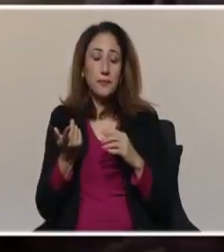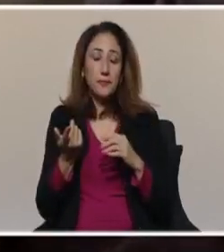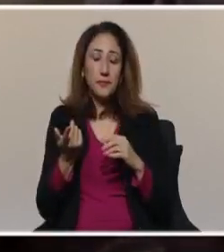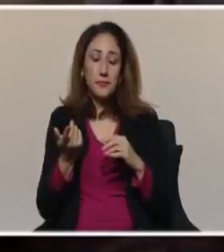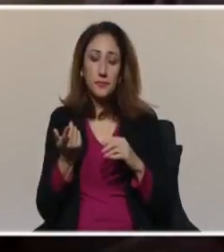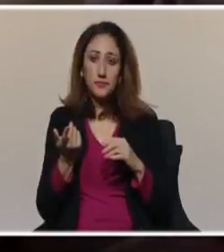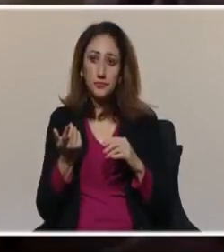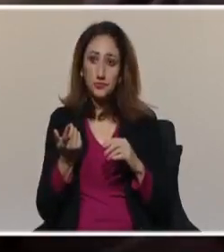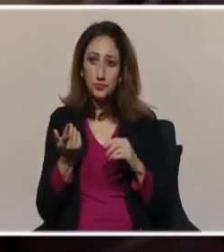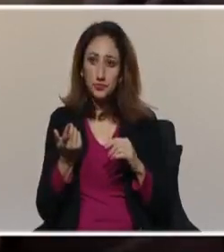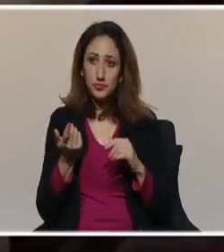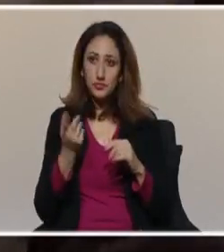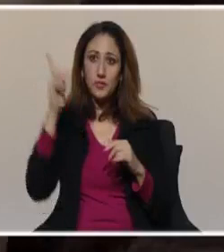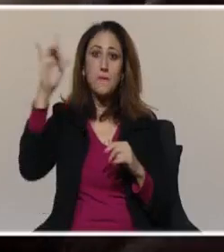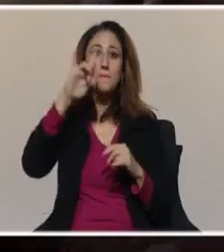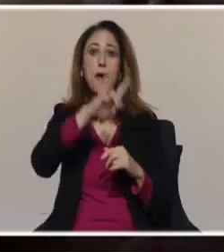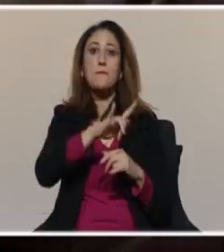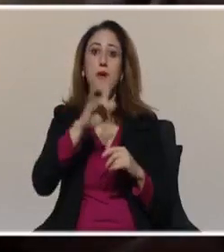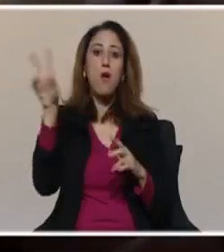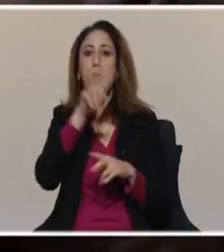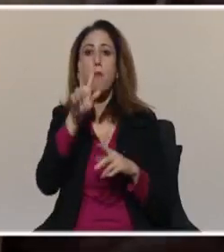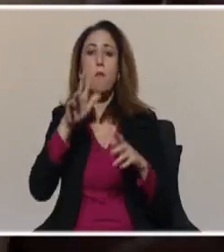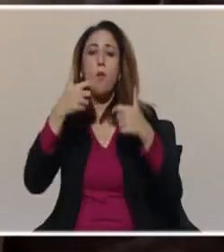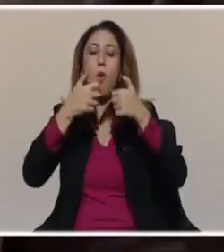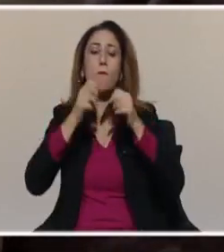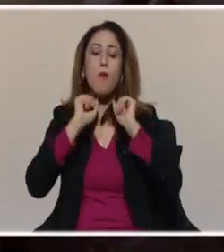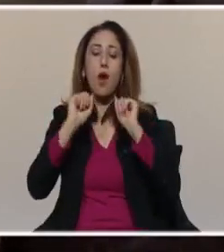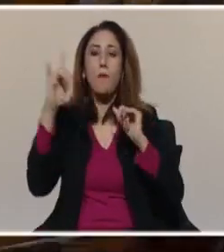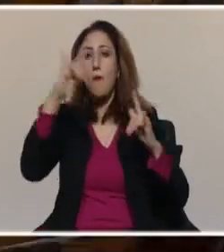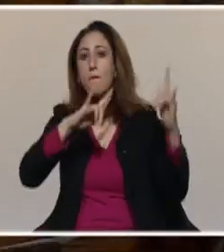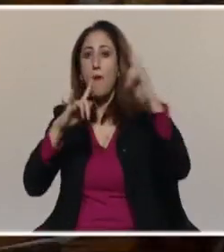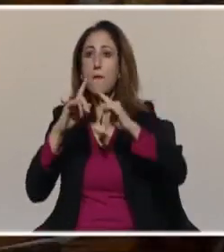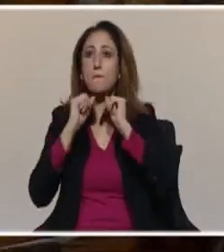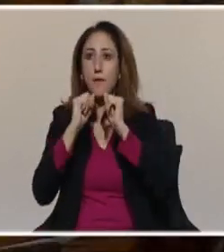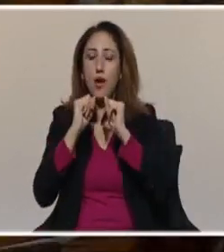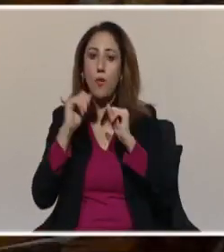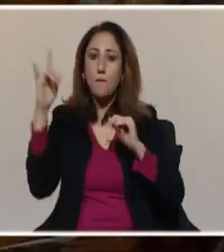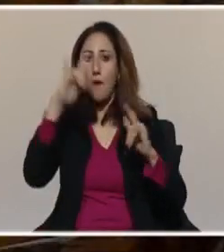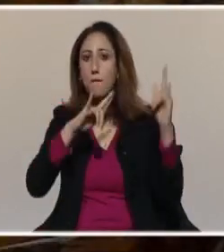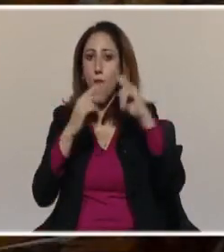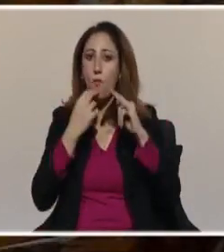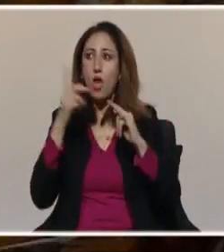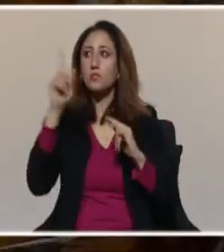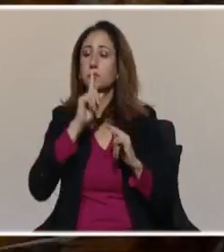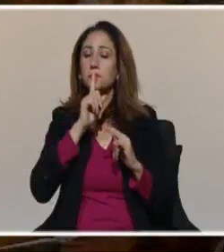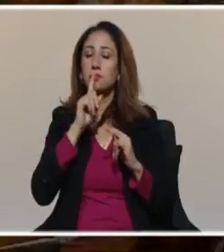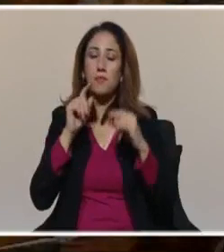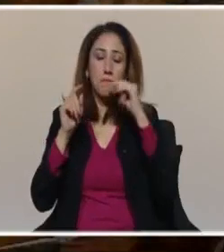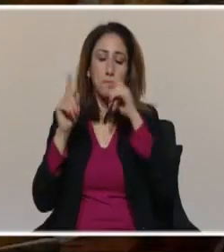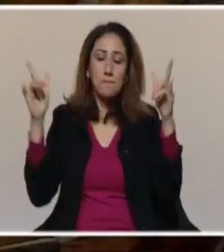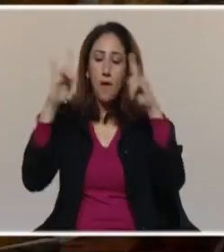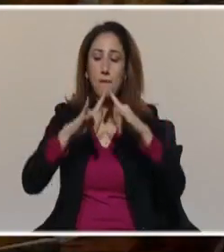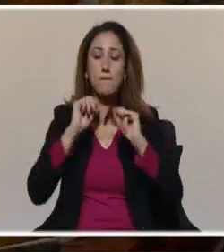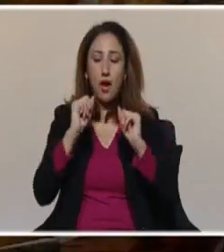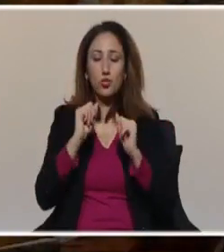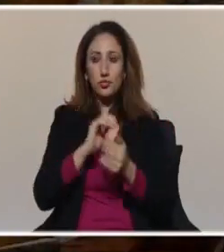لانه لسه ما زال. عشان لسه بيحبها. هما الاثنين بيحبوا بعض. هما الاثنين بيحبوا بعض. الاوراق الرسميه التي لديكم والتي ستتقدمون